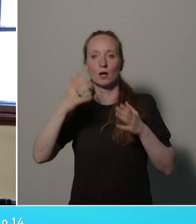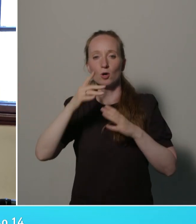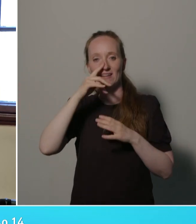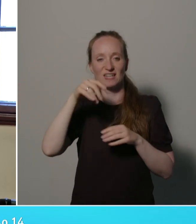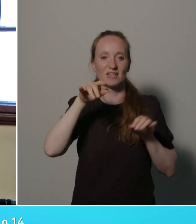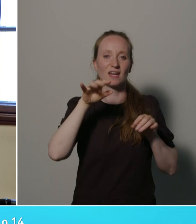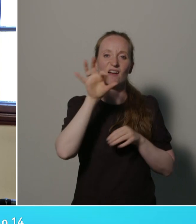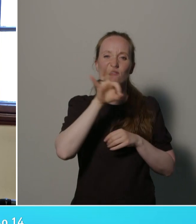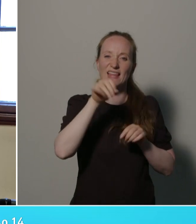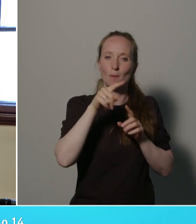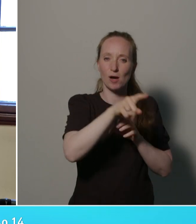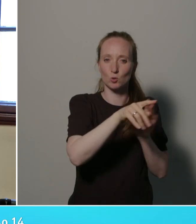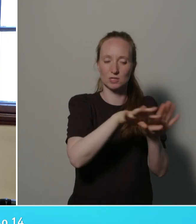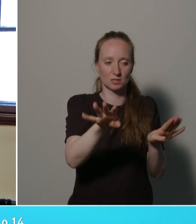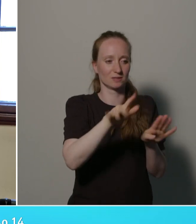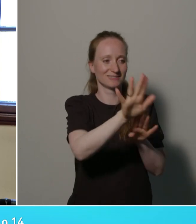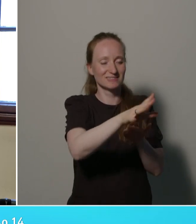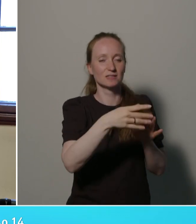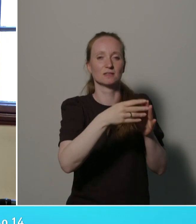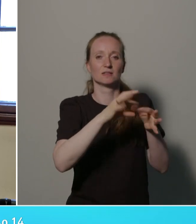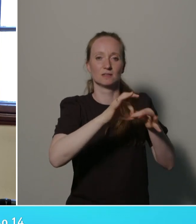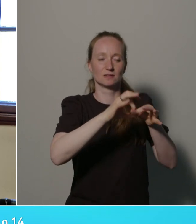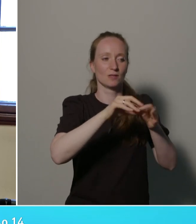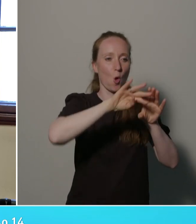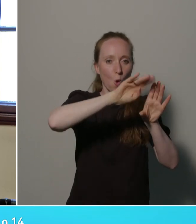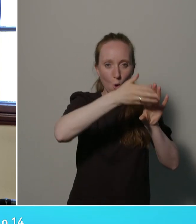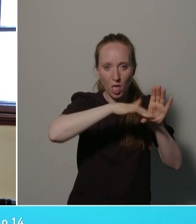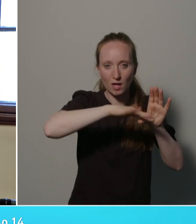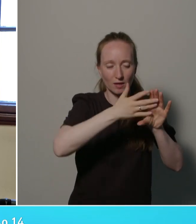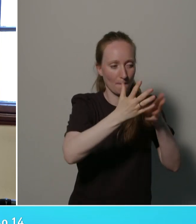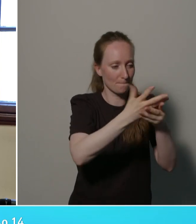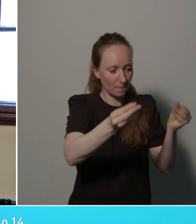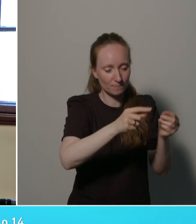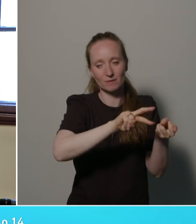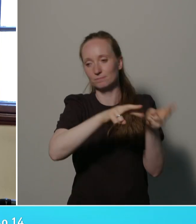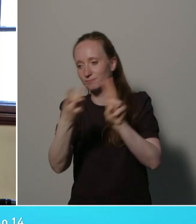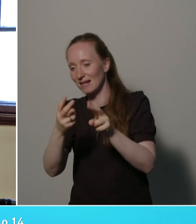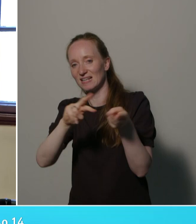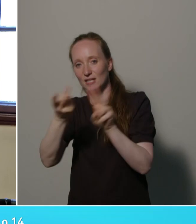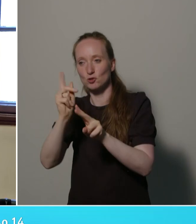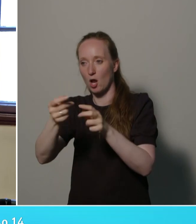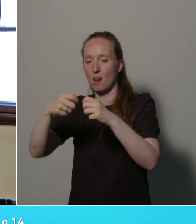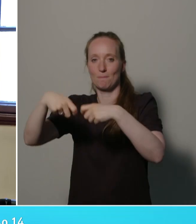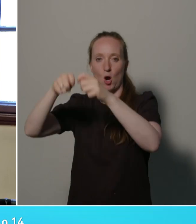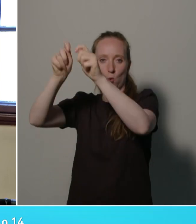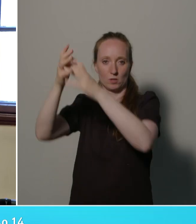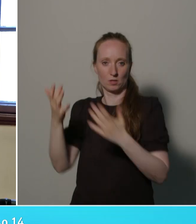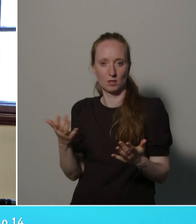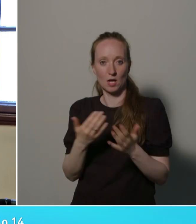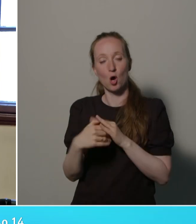schaffen. Das sind alles wichtige Punkte, die auch diesem Faktor Rechnung tragen. Ja, und insbesondere die Stellungnahme des NABU zum